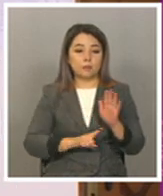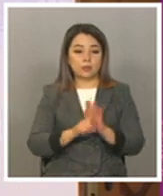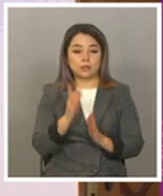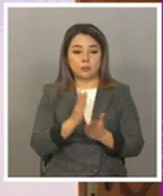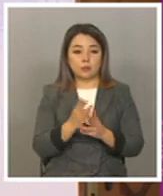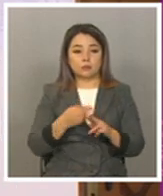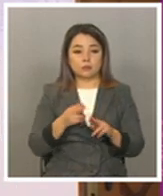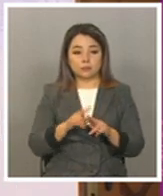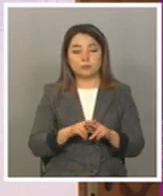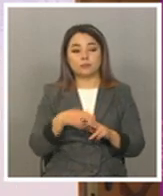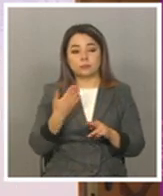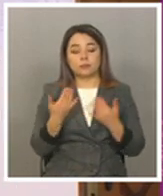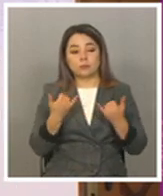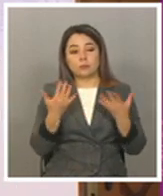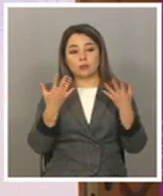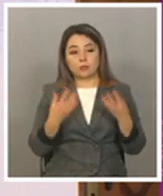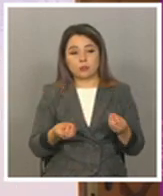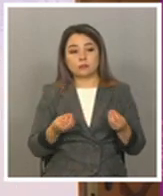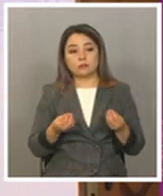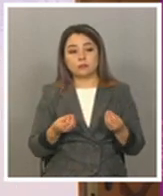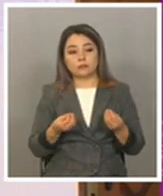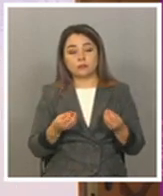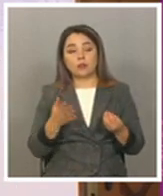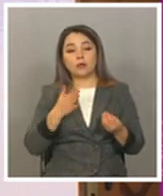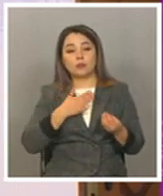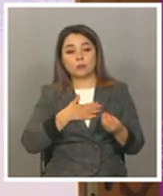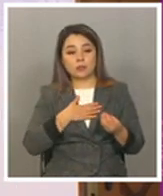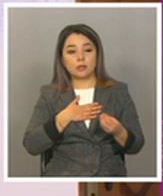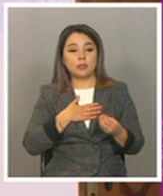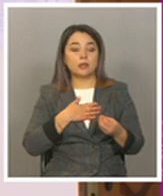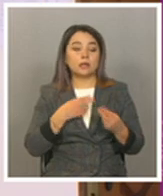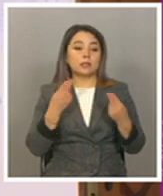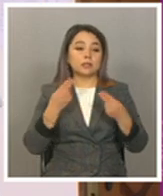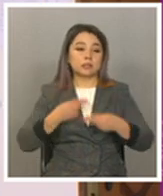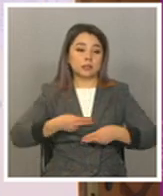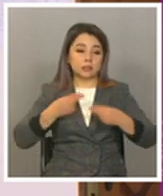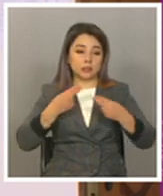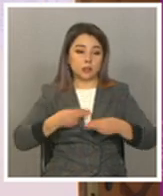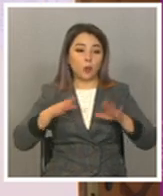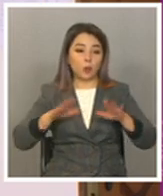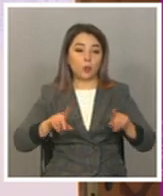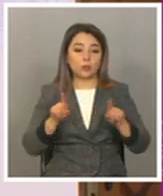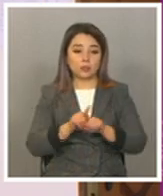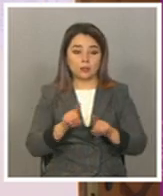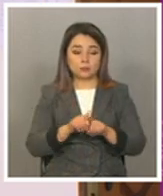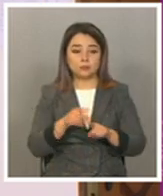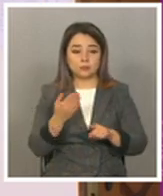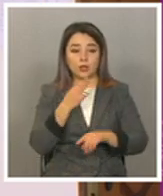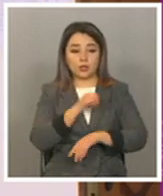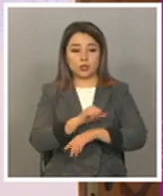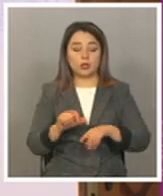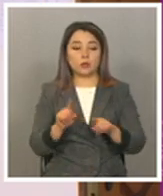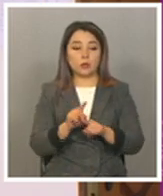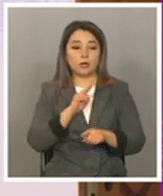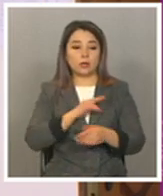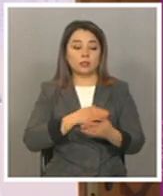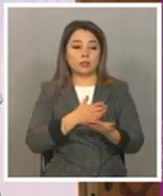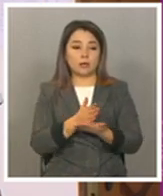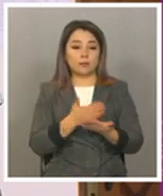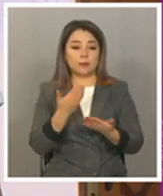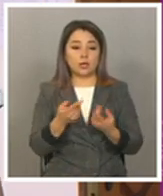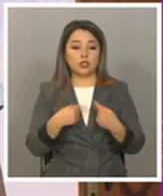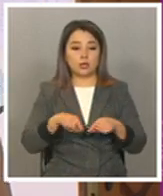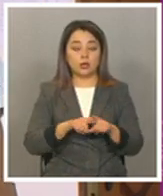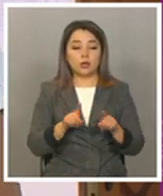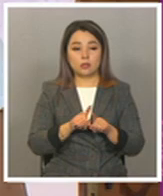Бұл иттер қазіргі таңда біздің кеден орындарында, яғни шекаралық қызметтік жерлерде